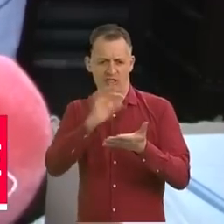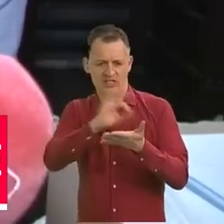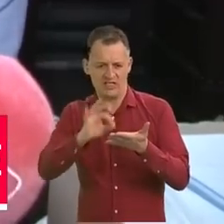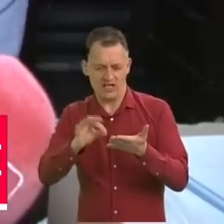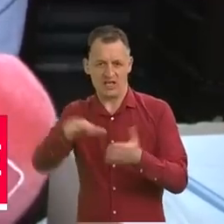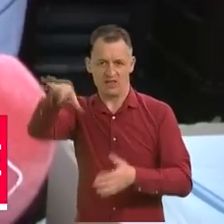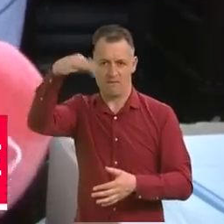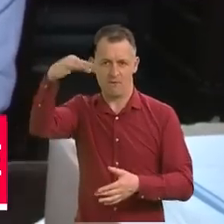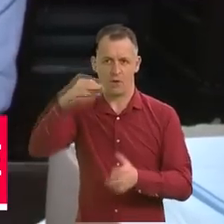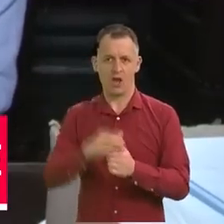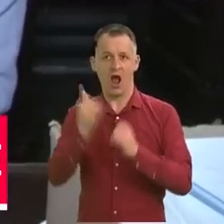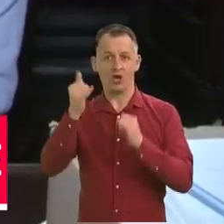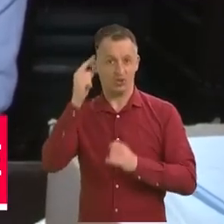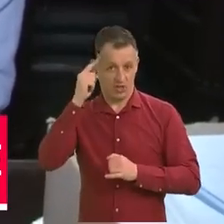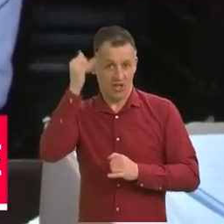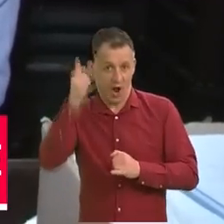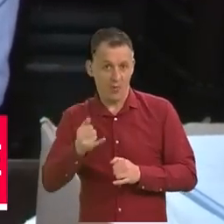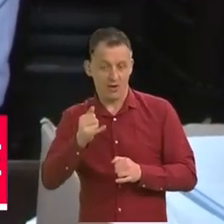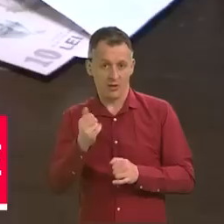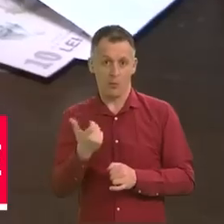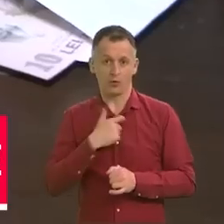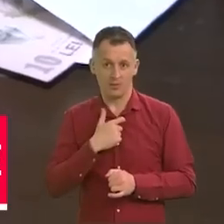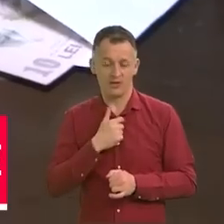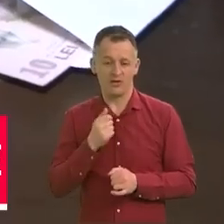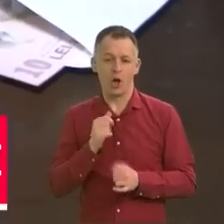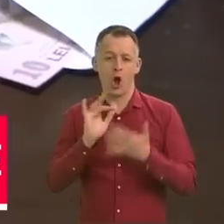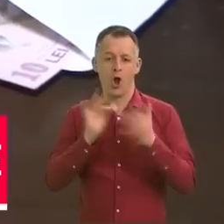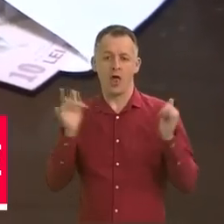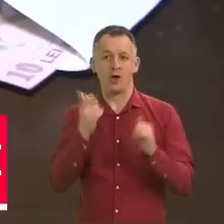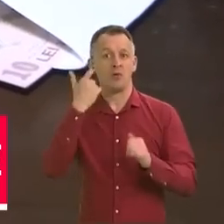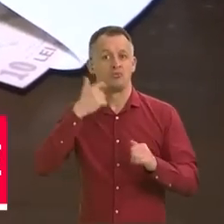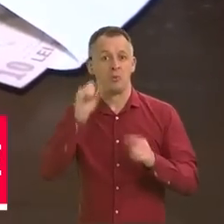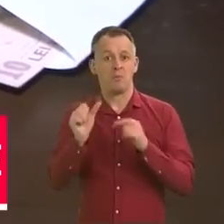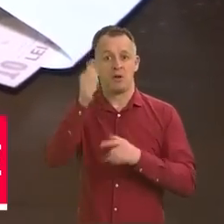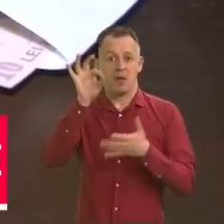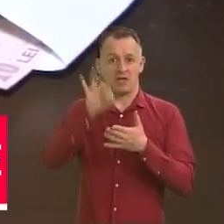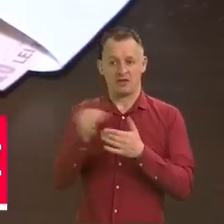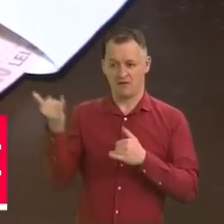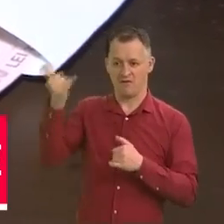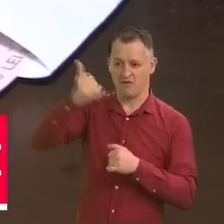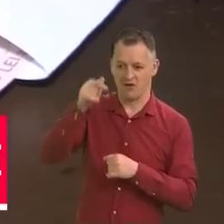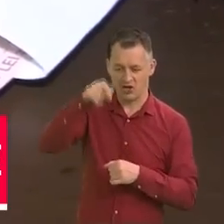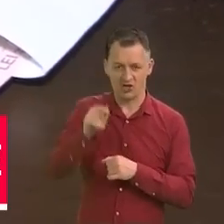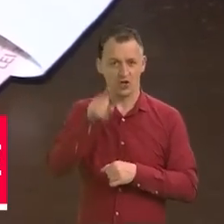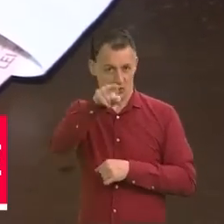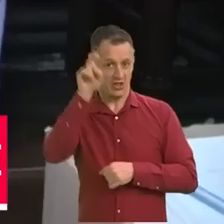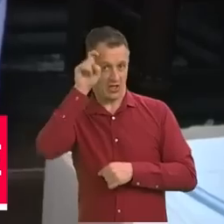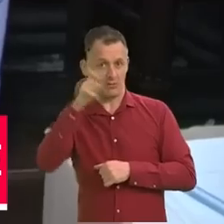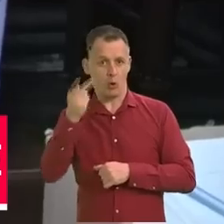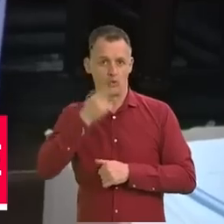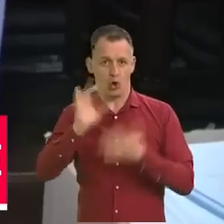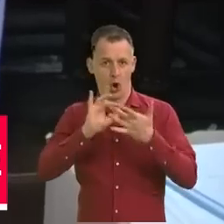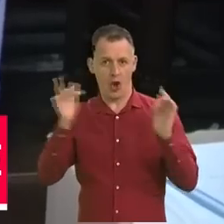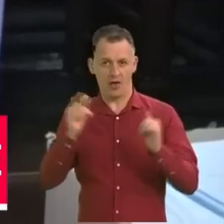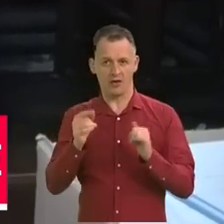și varianta online? Nu știu. Nu știu că e pentru prima dată când ajung. Credeți că e mai ușor online?